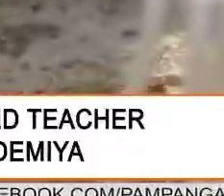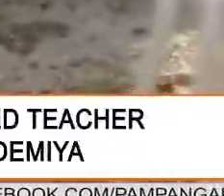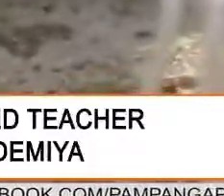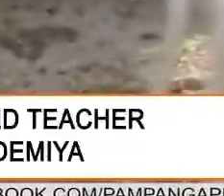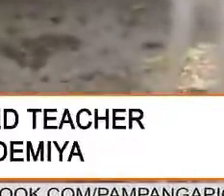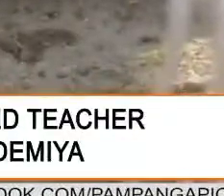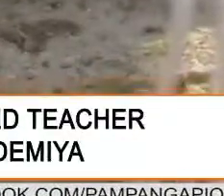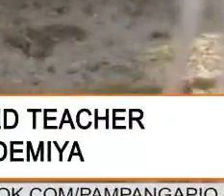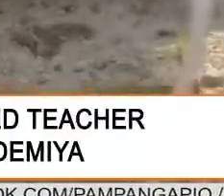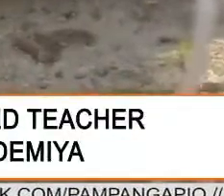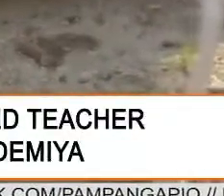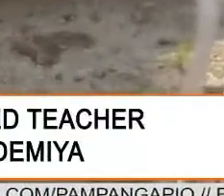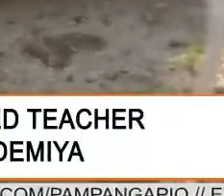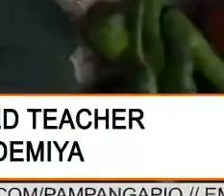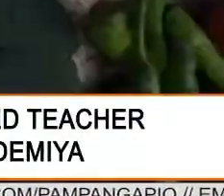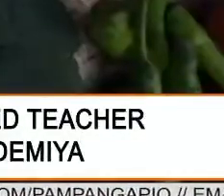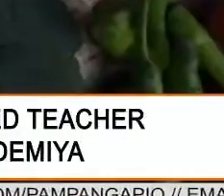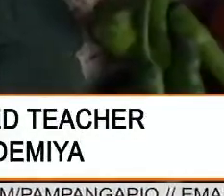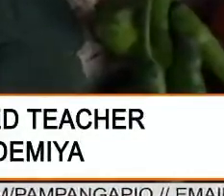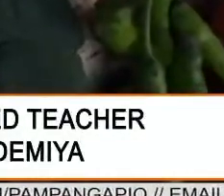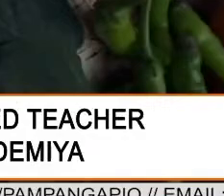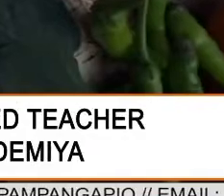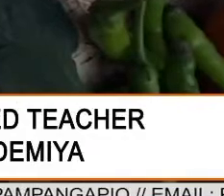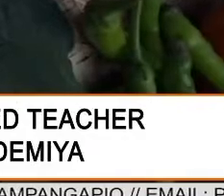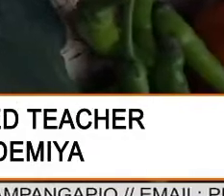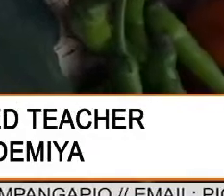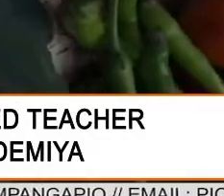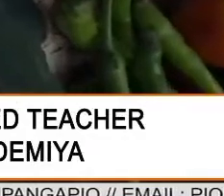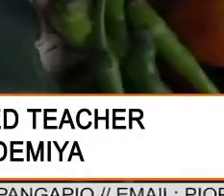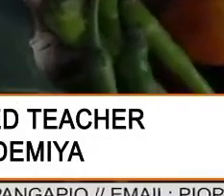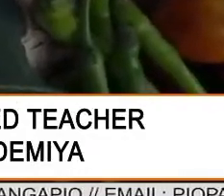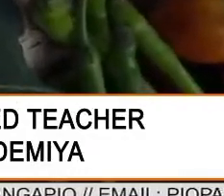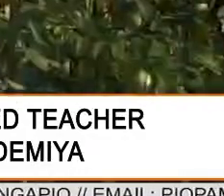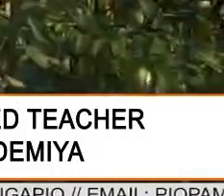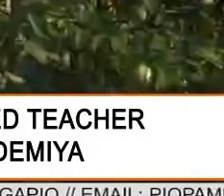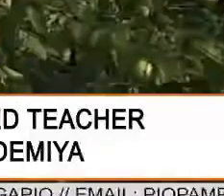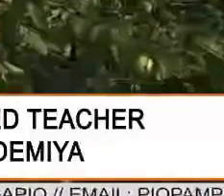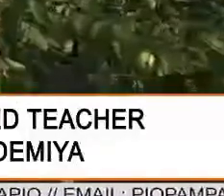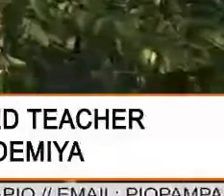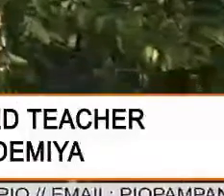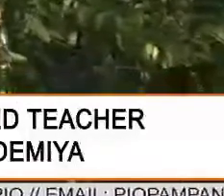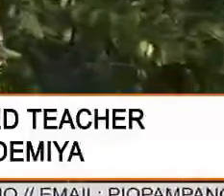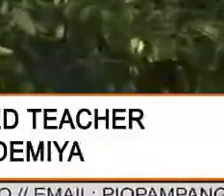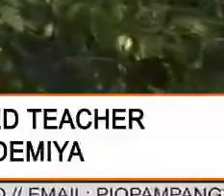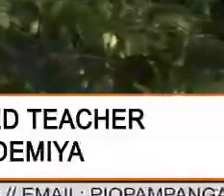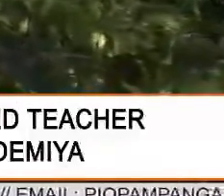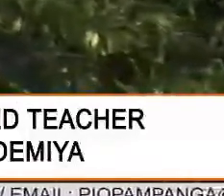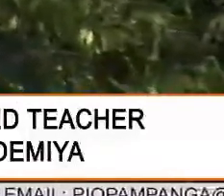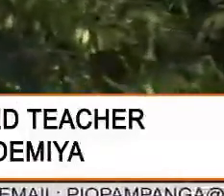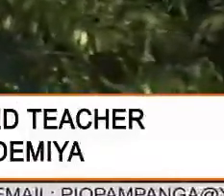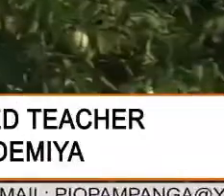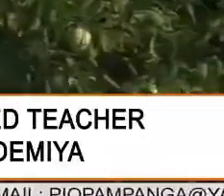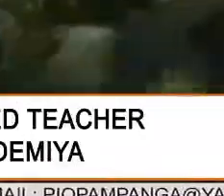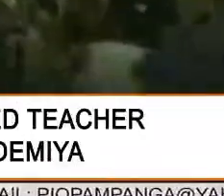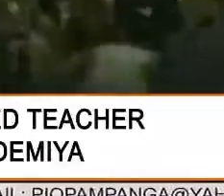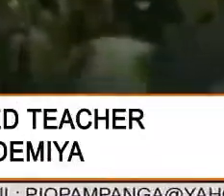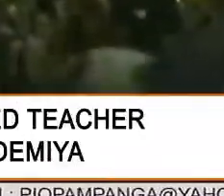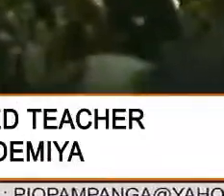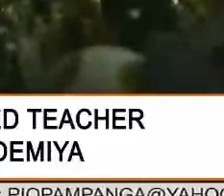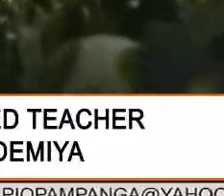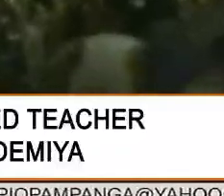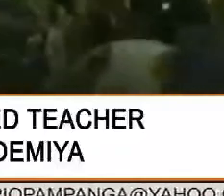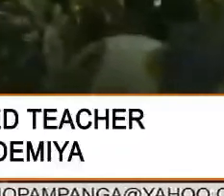tulong ng pagtatanim para may dagdag hain na rin. Kaya para sa mga plantitos at plantitas na gustong i-level up ang